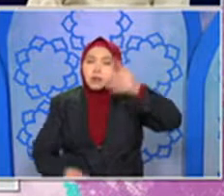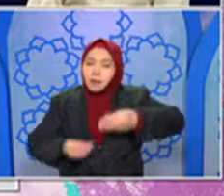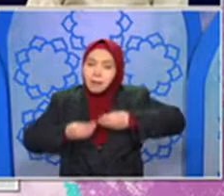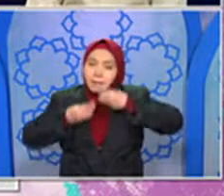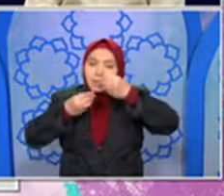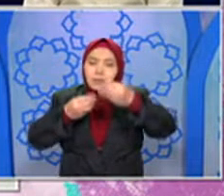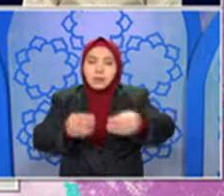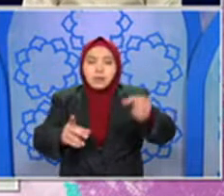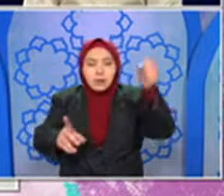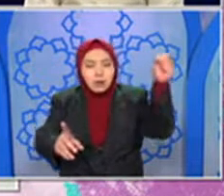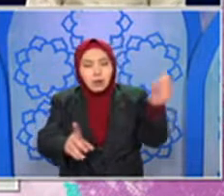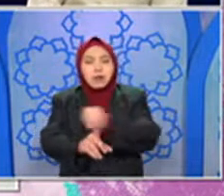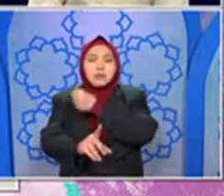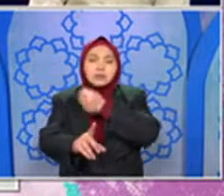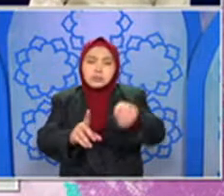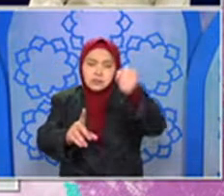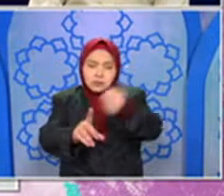وظنوا